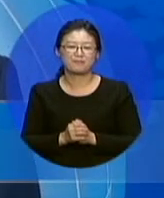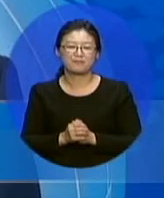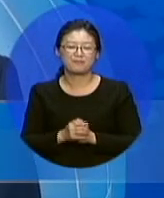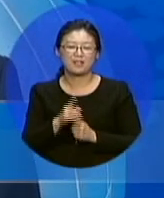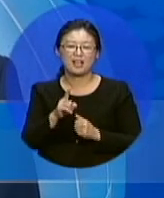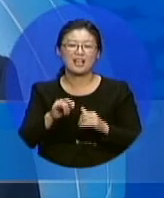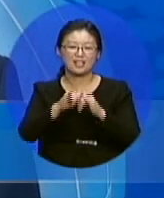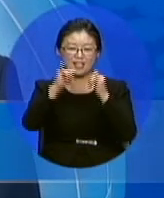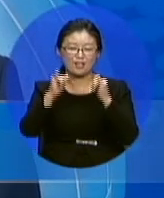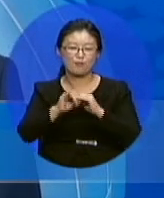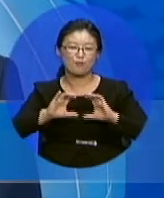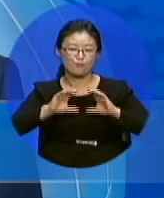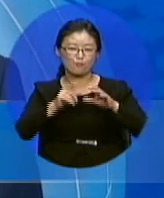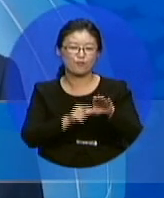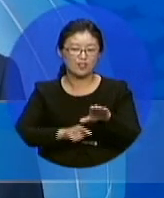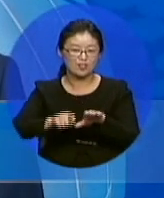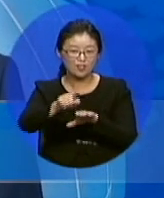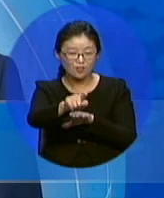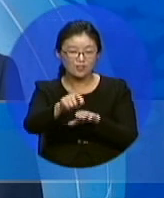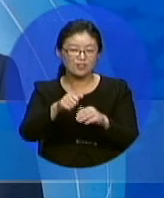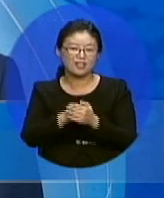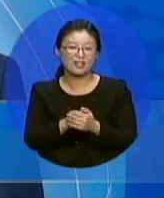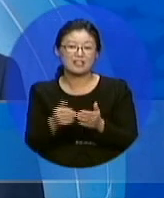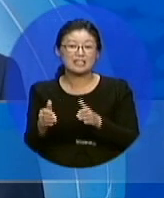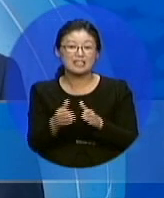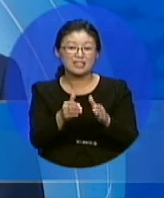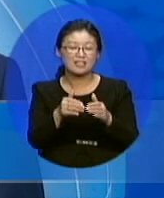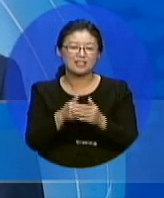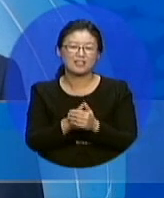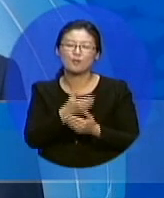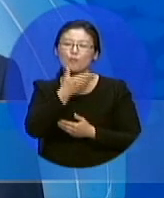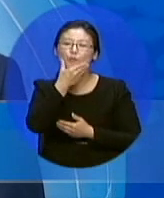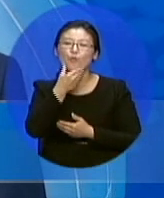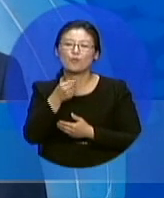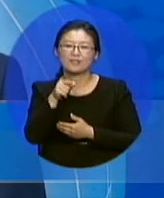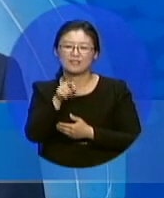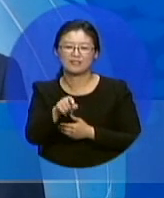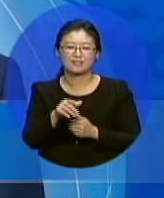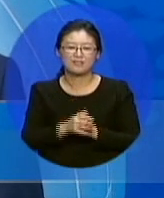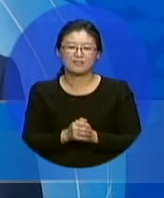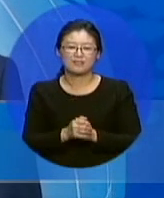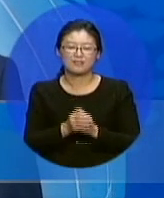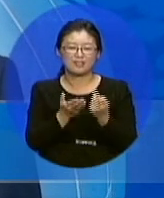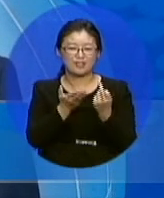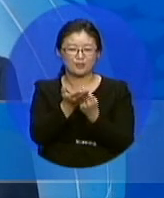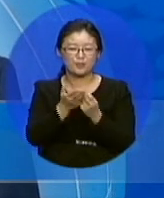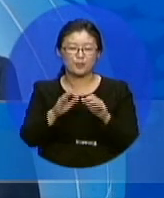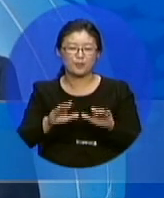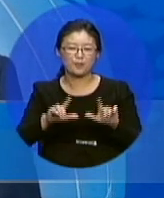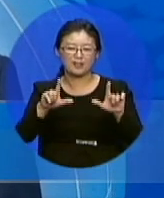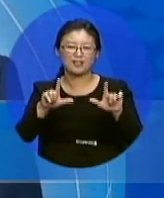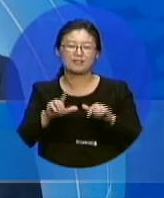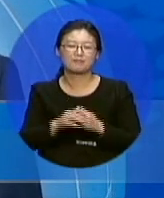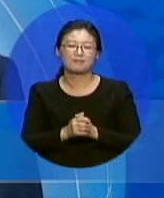사회와 국가의 선진화 척도는 바로 복지 수준입니다. 제주도는 올해